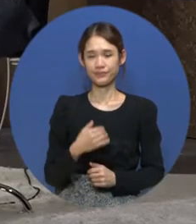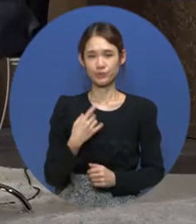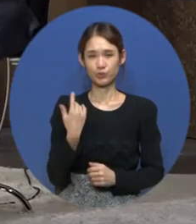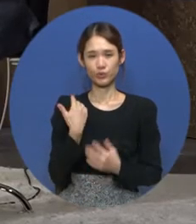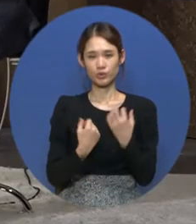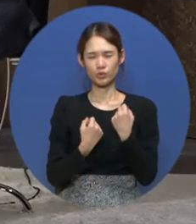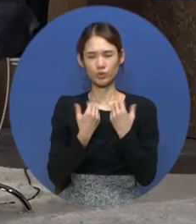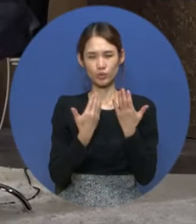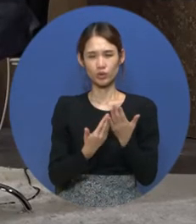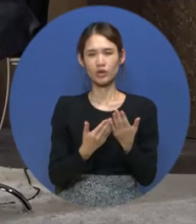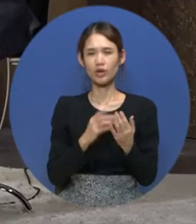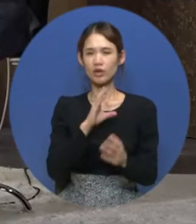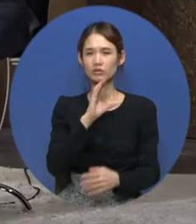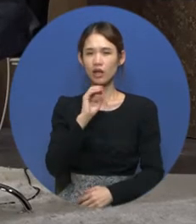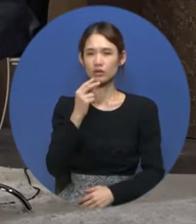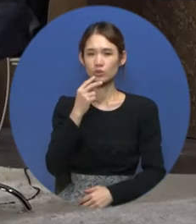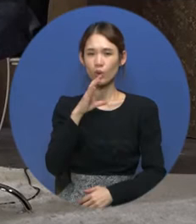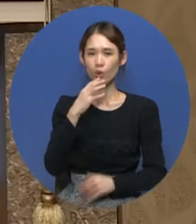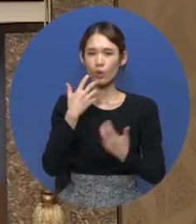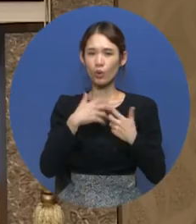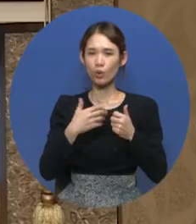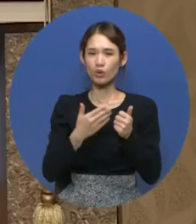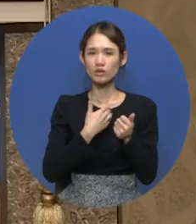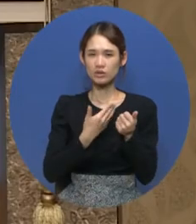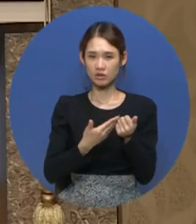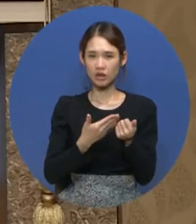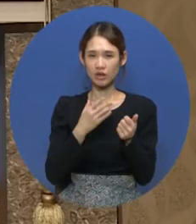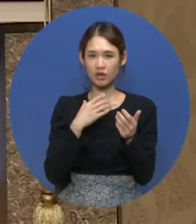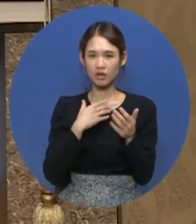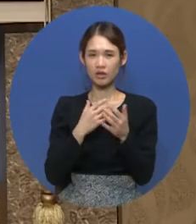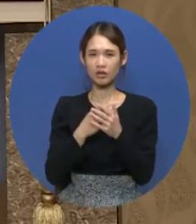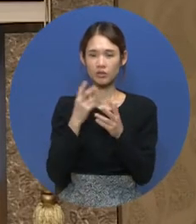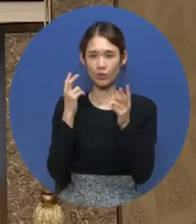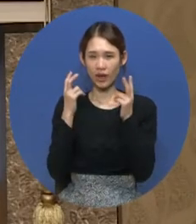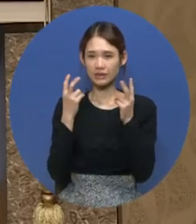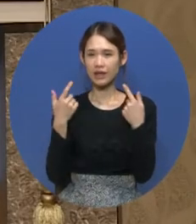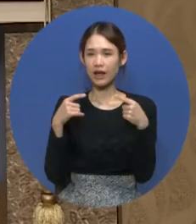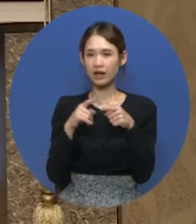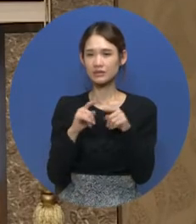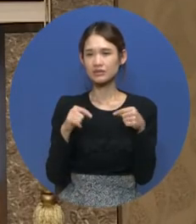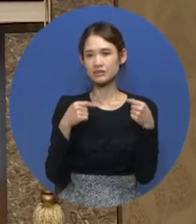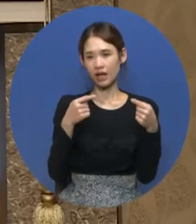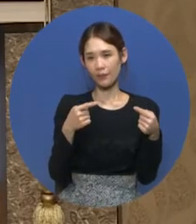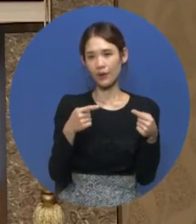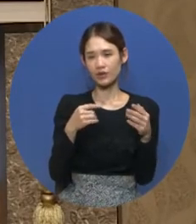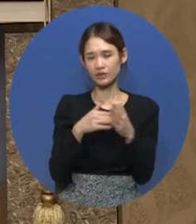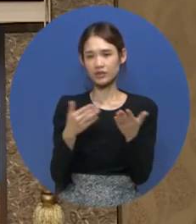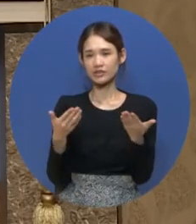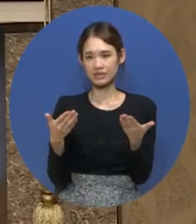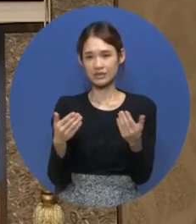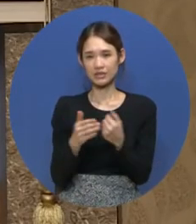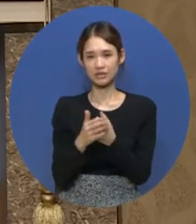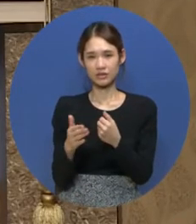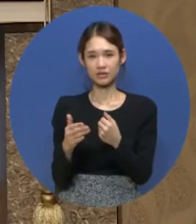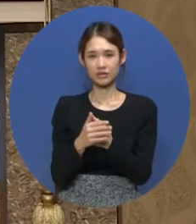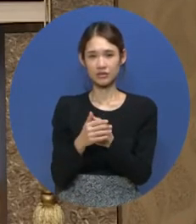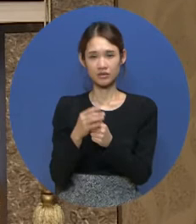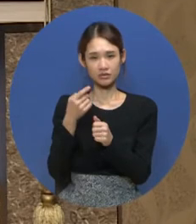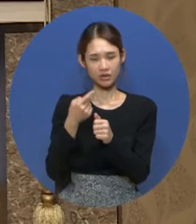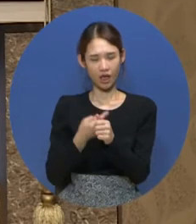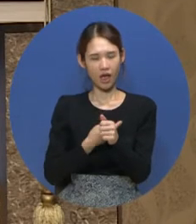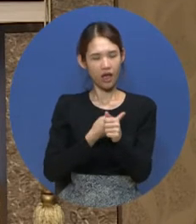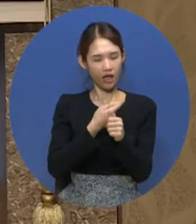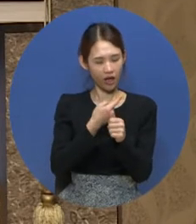말씀드린 산소 공급 장치에 대한 부분들에 대한 회사의 제가 관여하게 됐어요 그러면서 그 분들 하고 자연스럽게